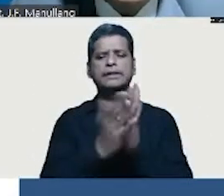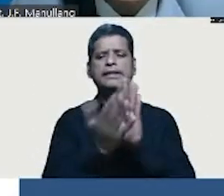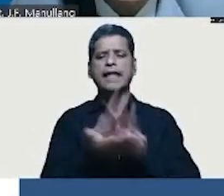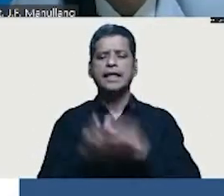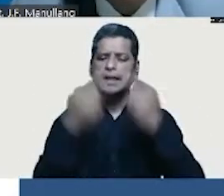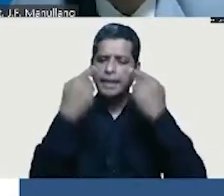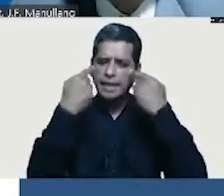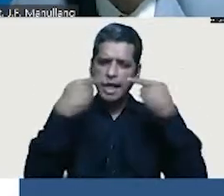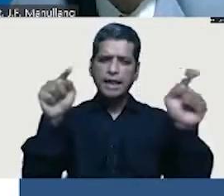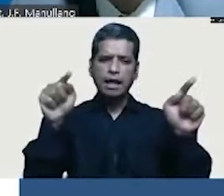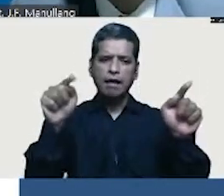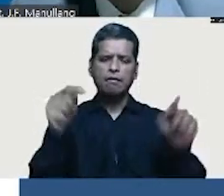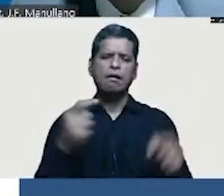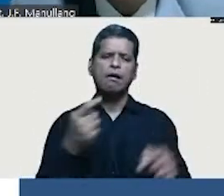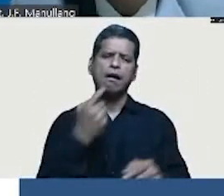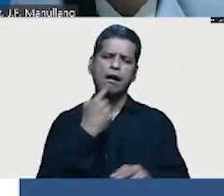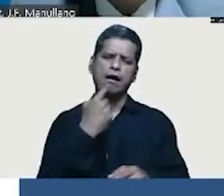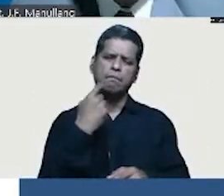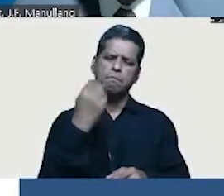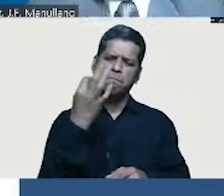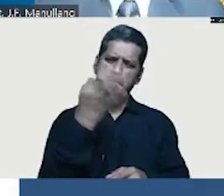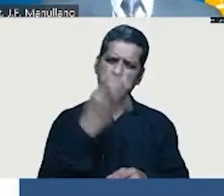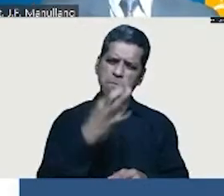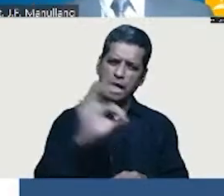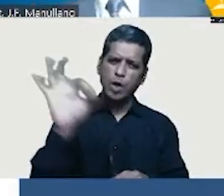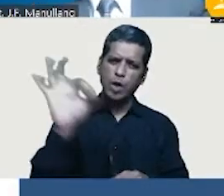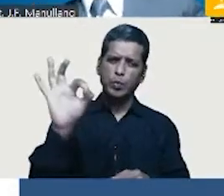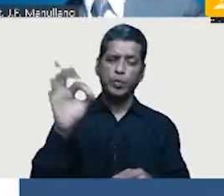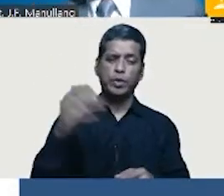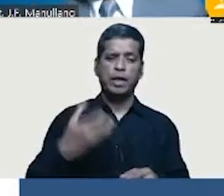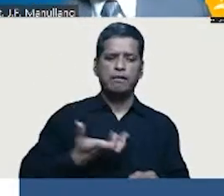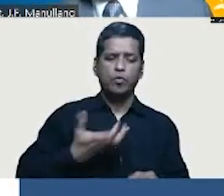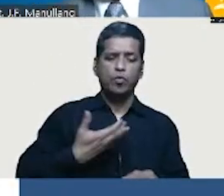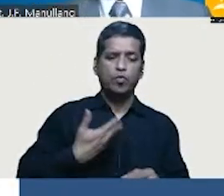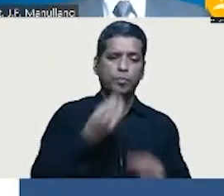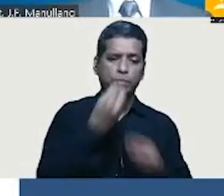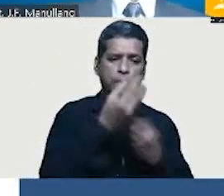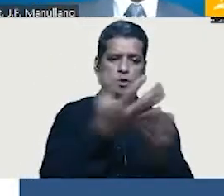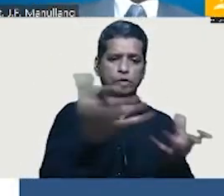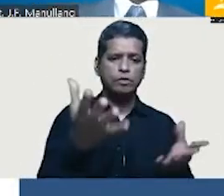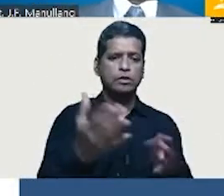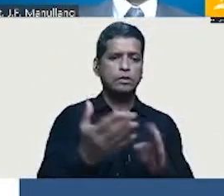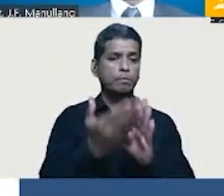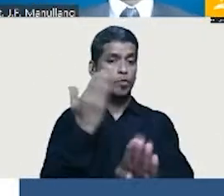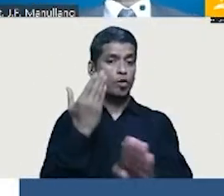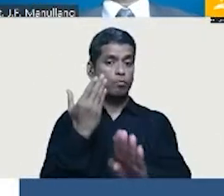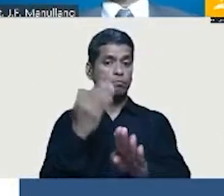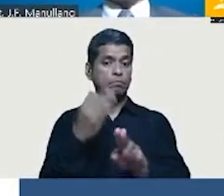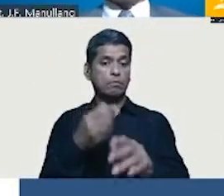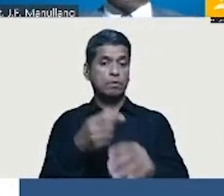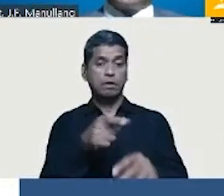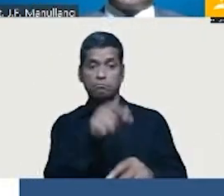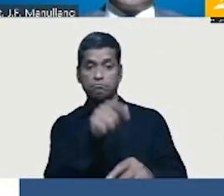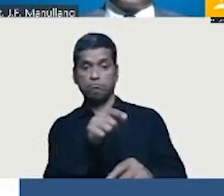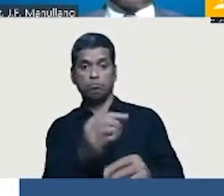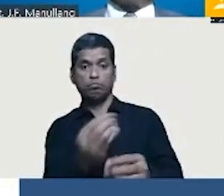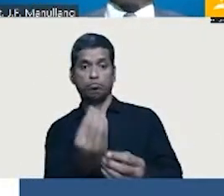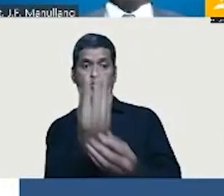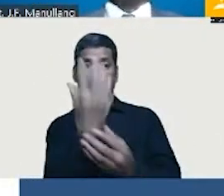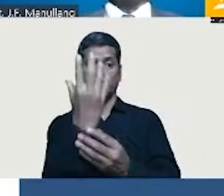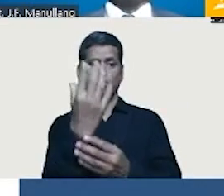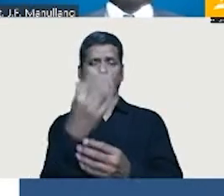kuberitahukan sebelum hal itu muncul aku mengabarkannya kepada jadi saudaraku